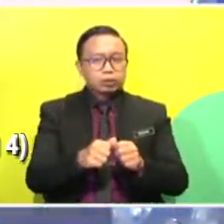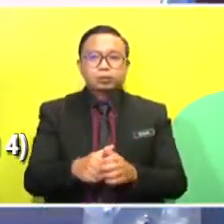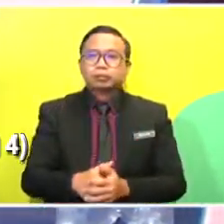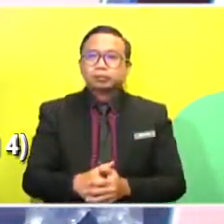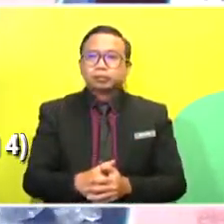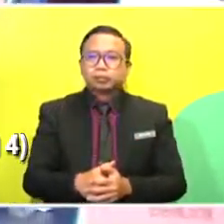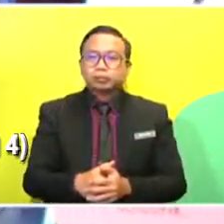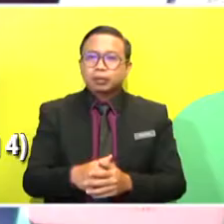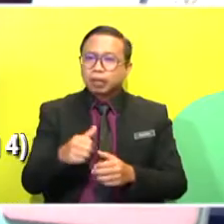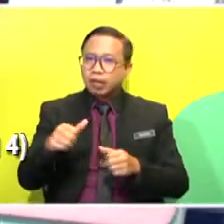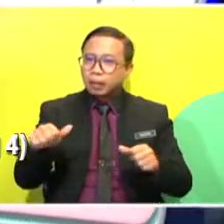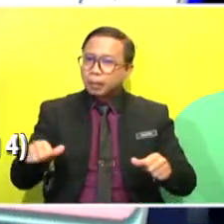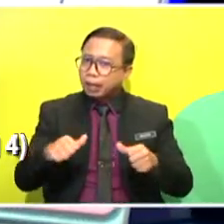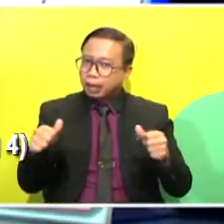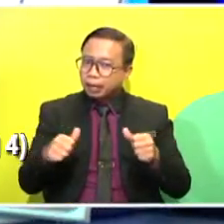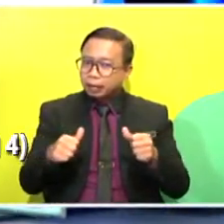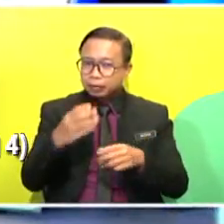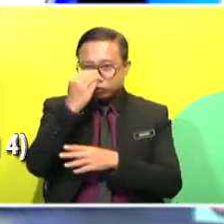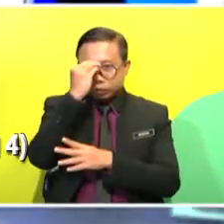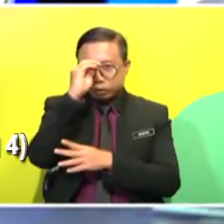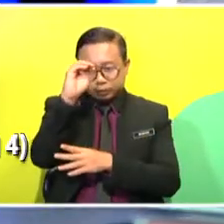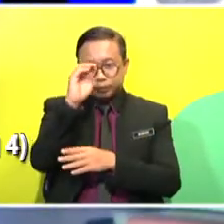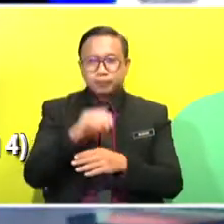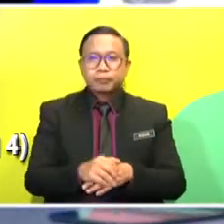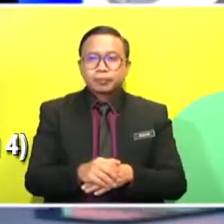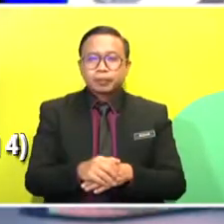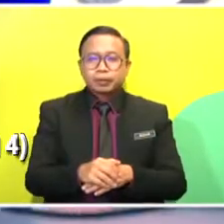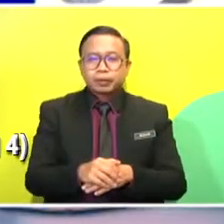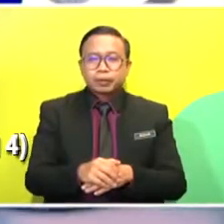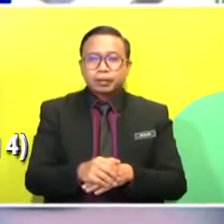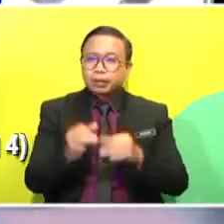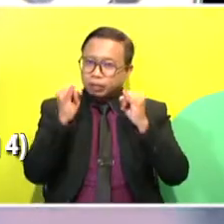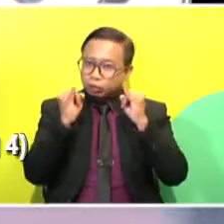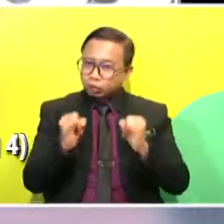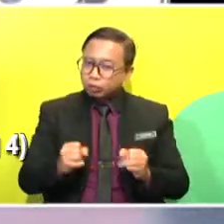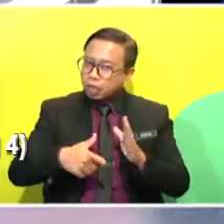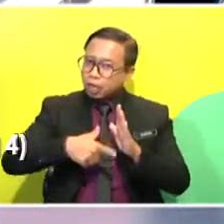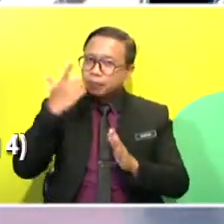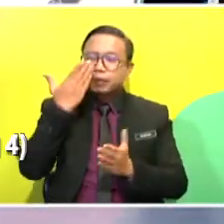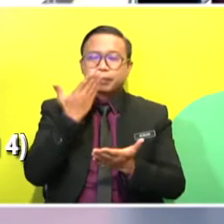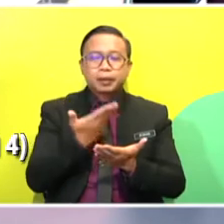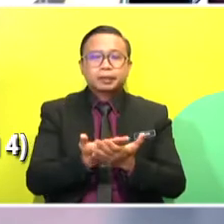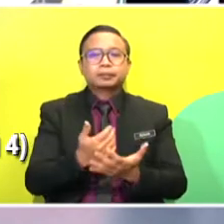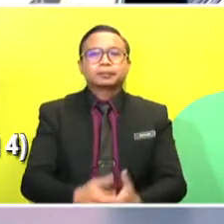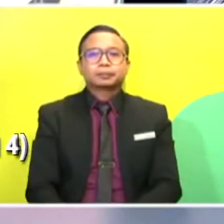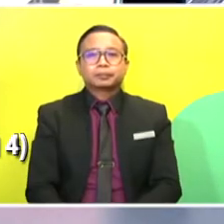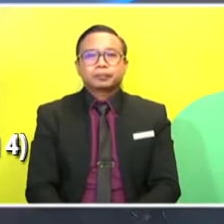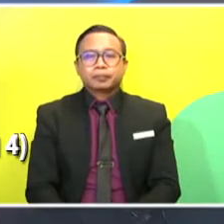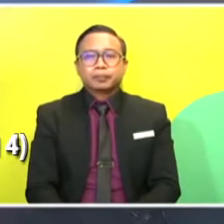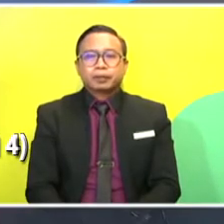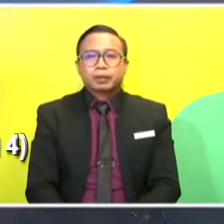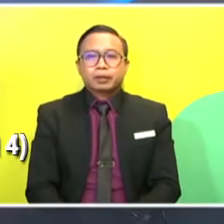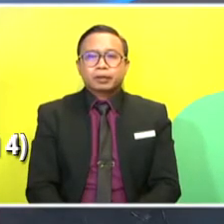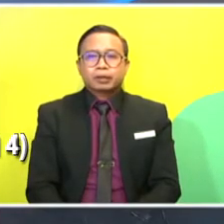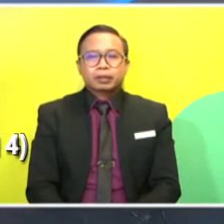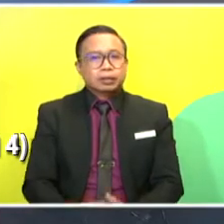Jadi kita patuhi sesuatu peraturan akan membentuk insan itu lebih baik. Baiklah, membentuk peribadi